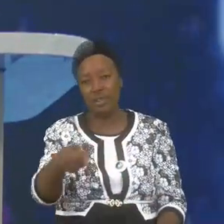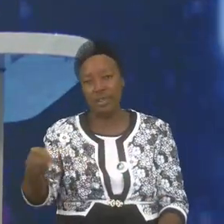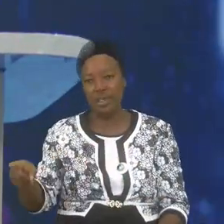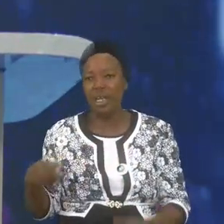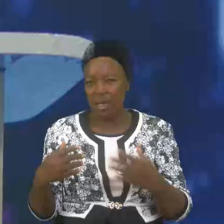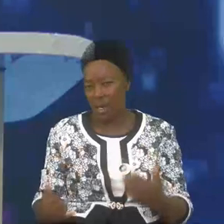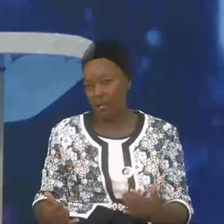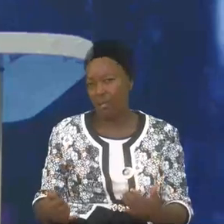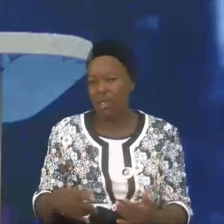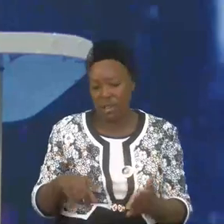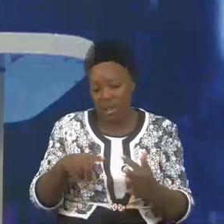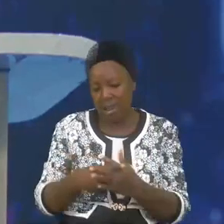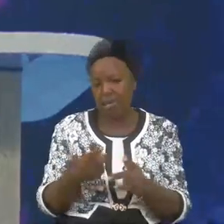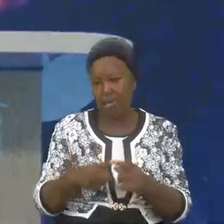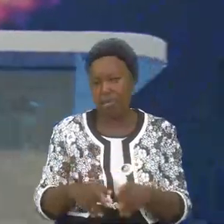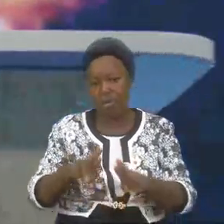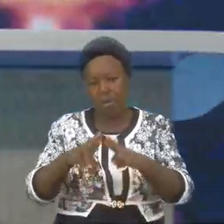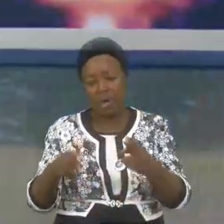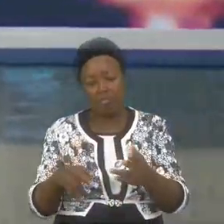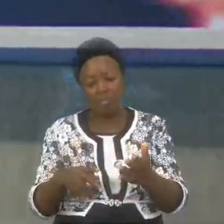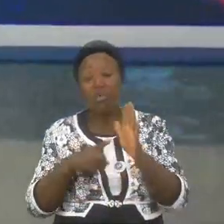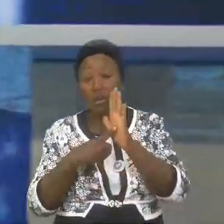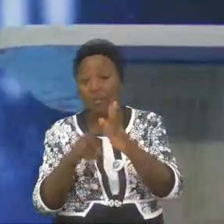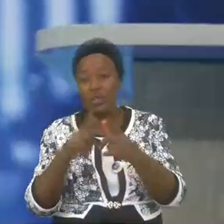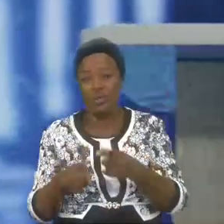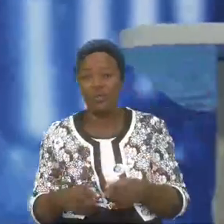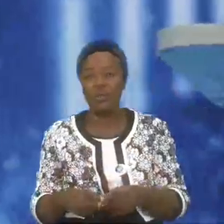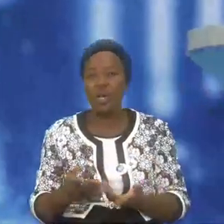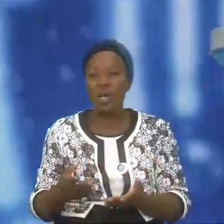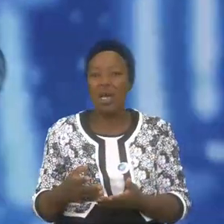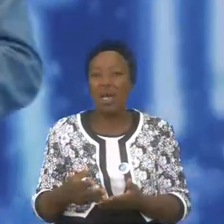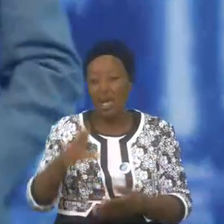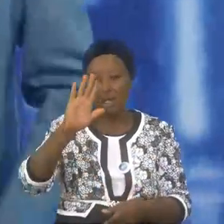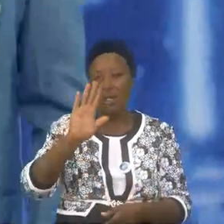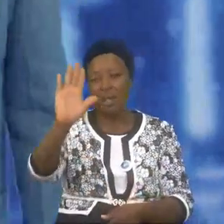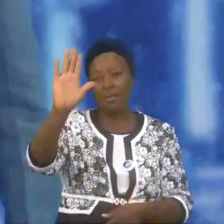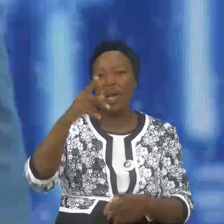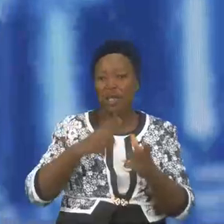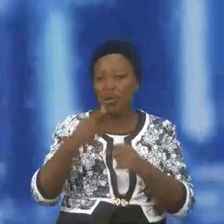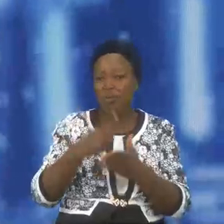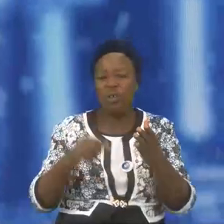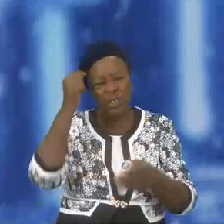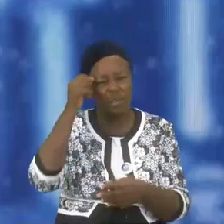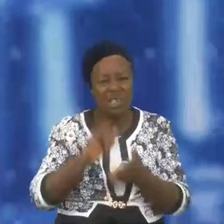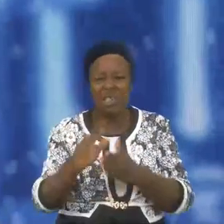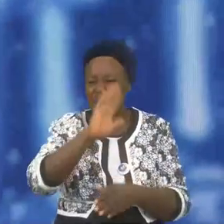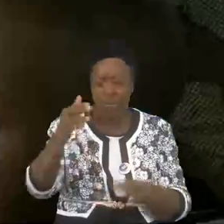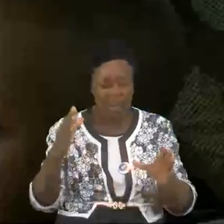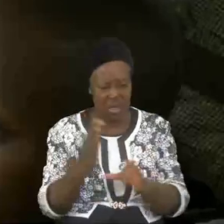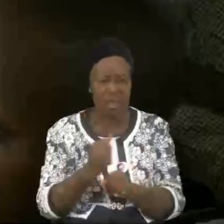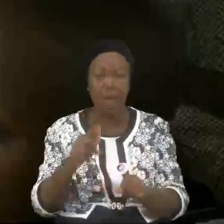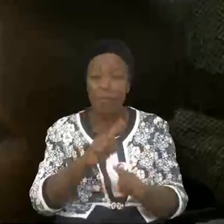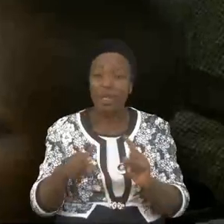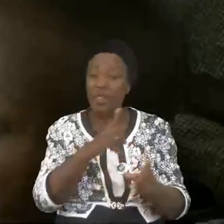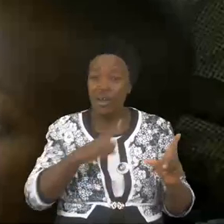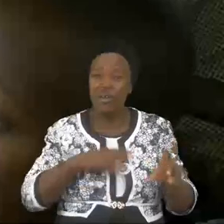Maintenant, il lui a révélé ce qu'il pensait n'avoir jamais. Dieu va te donner ce soir